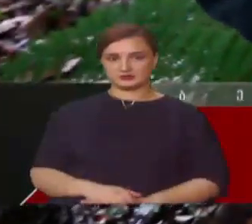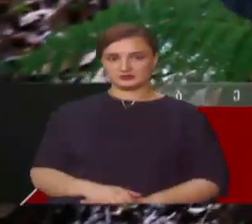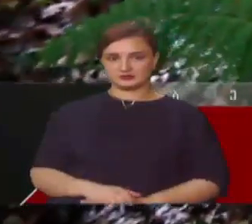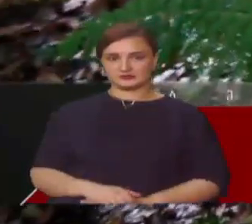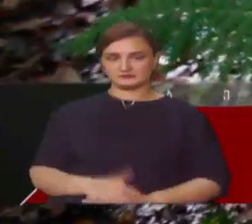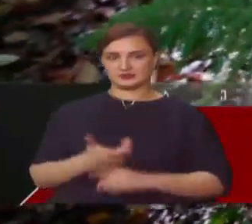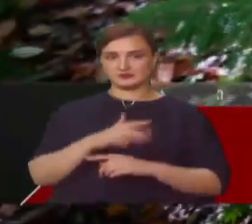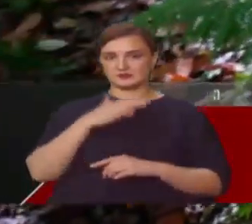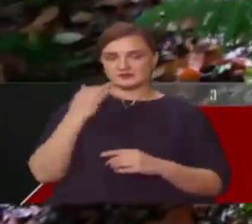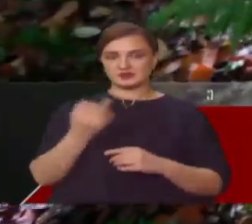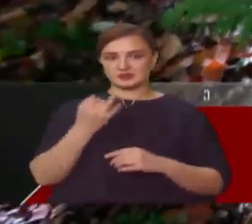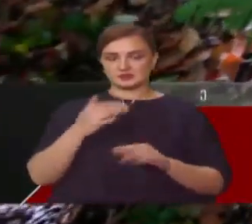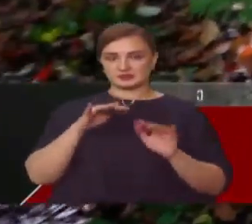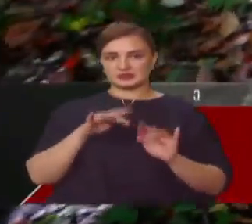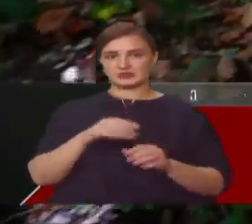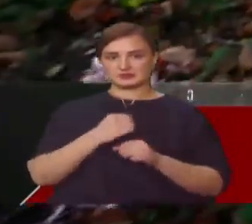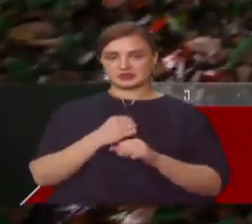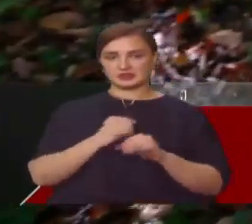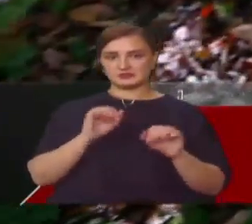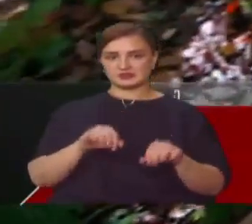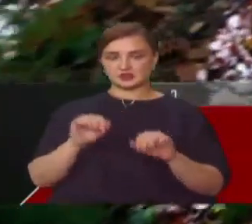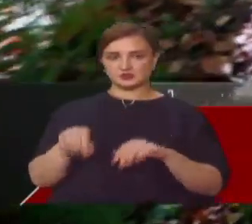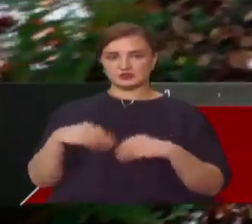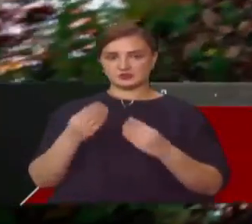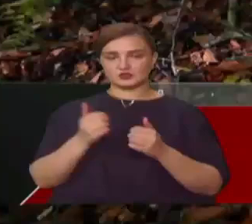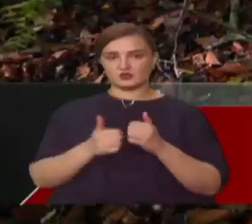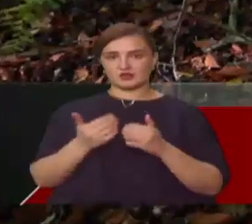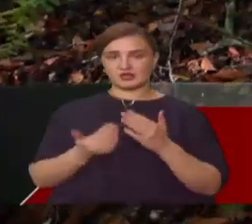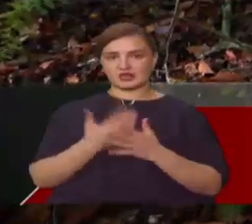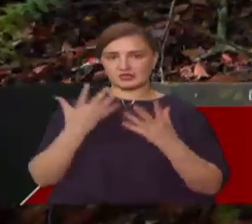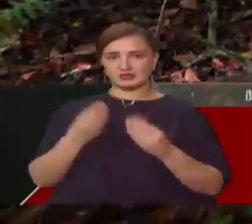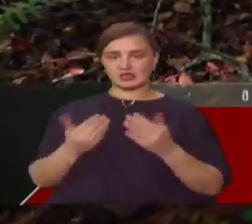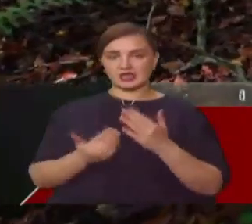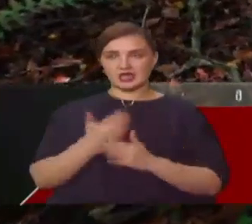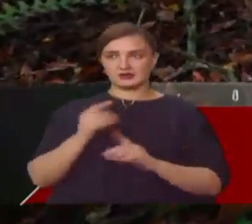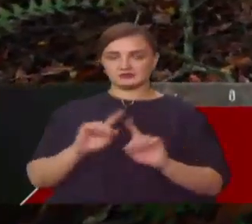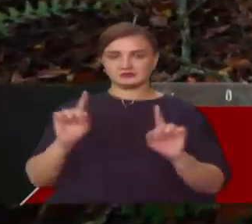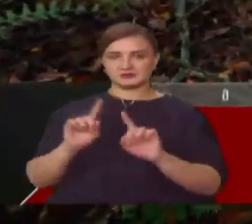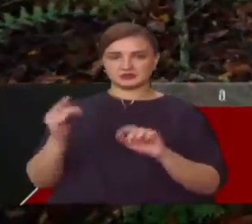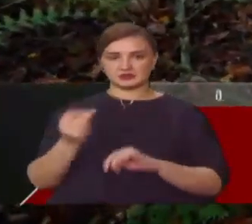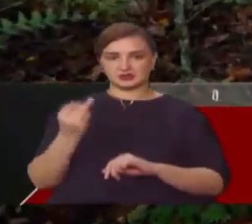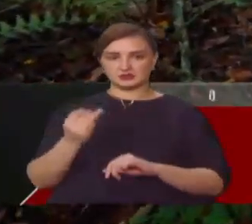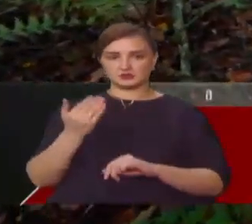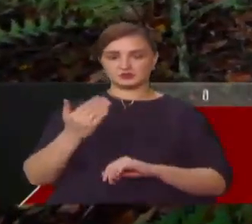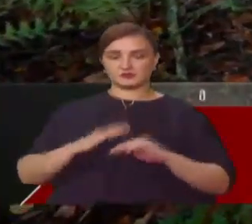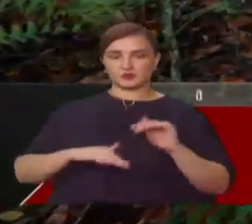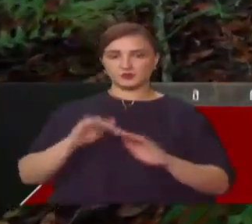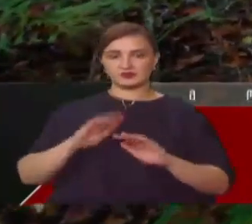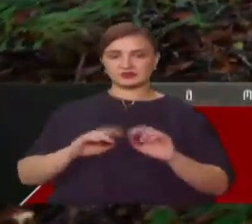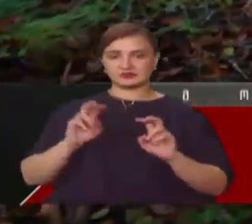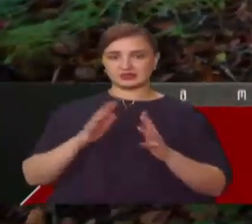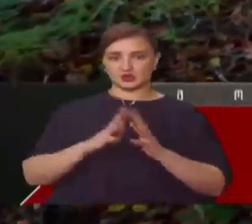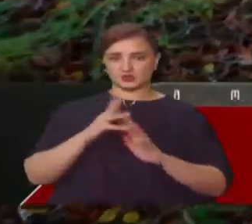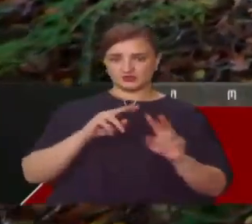პროფესიაში ძალიან ბევრი საინტერესო საქმის კეთების საშუალება ეძლევა და ყოველი ახალი დღე ახალი გამოწვევებით არის სავსე. მეტყევის პროფესიის მქონე ყველა